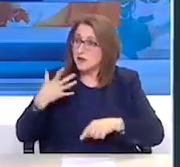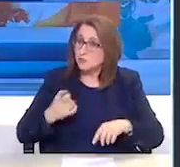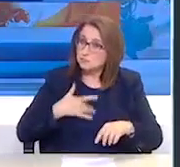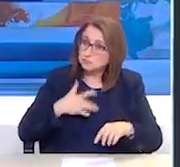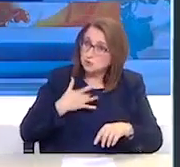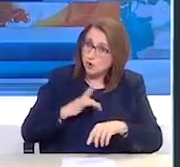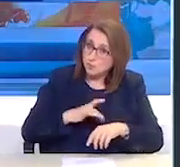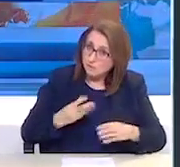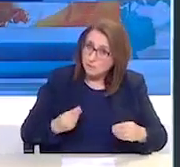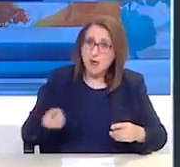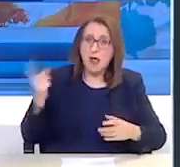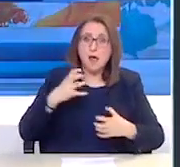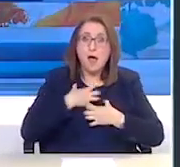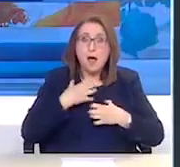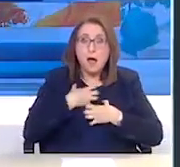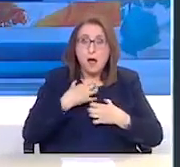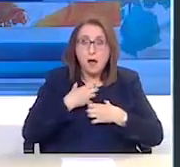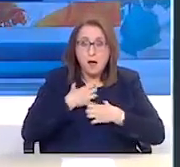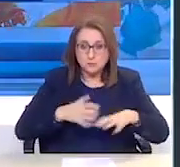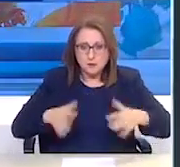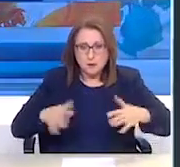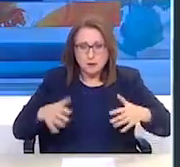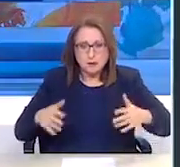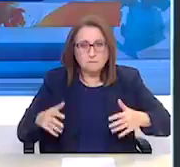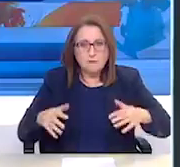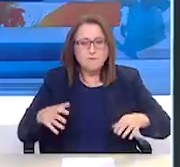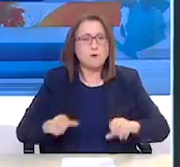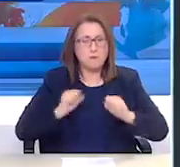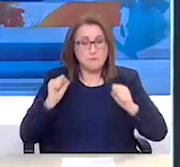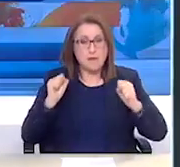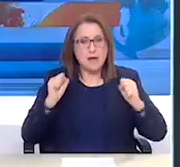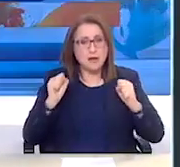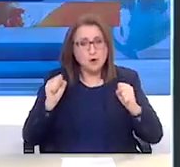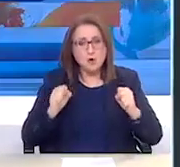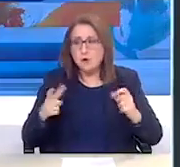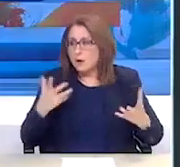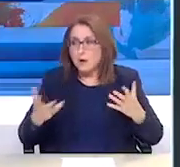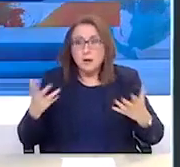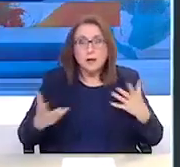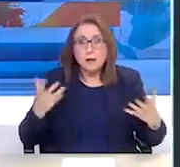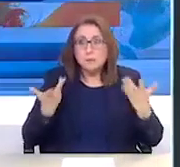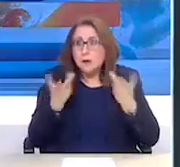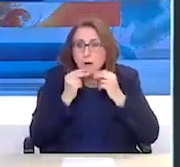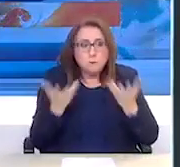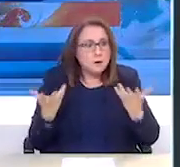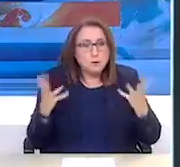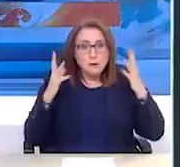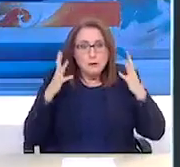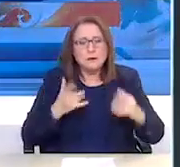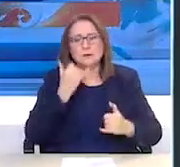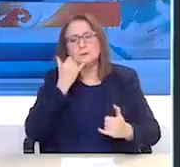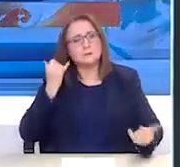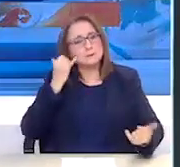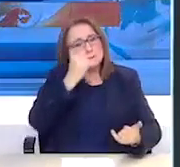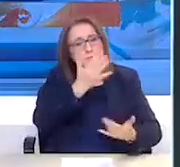παράδειγμα παθολογικό άγχος, παθολογικό φόβο, πανικό, να μιλήσουν, να στηριχθούν και να έρθουν πιο κοντά στη λύση του